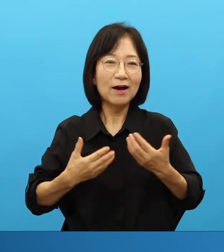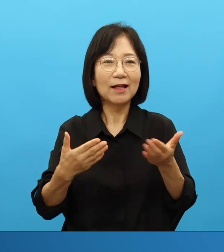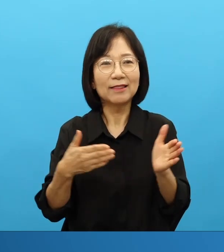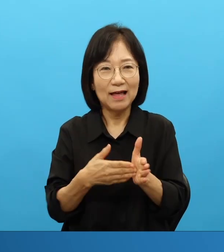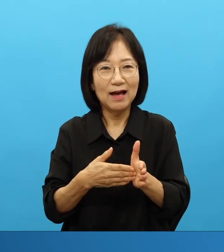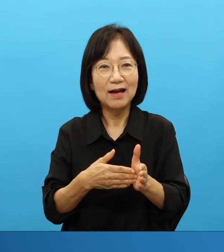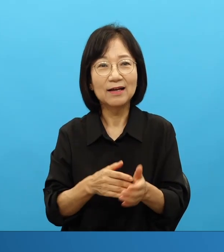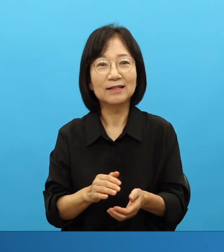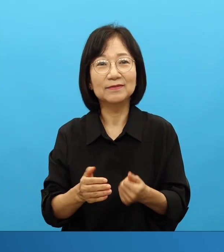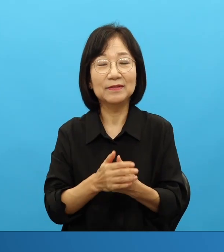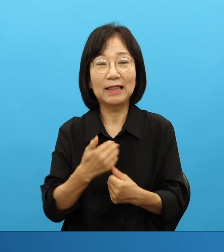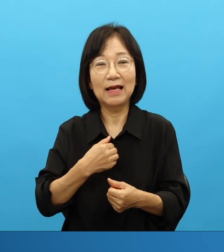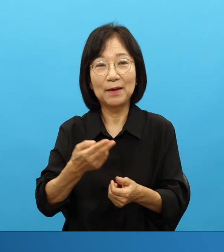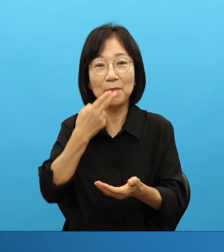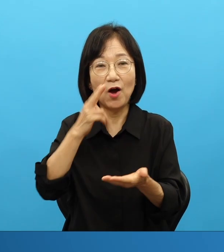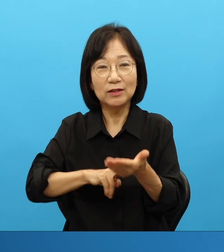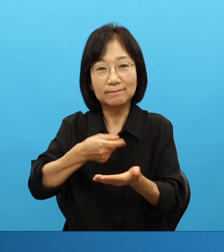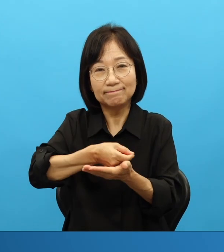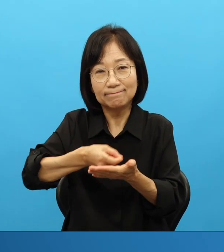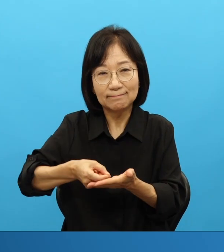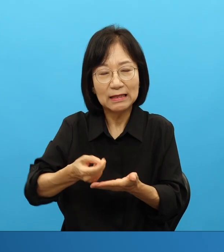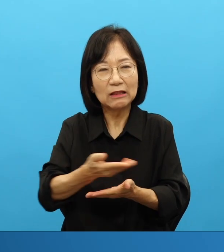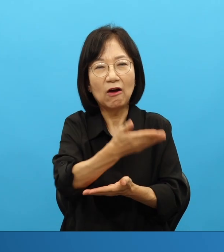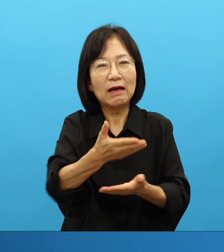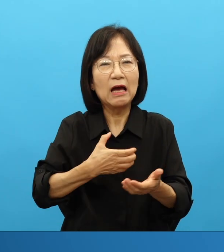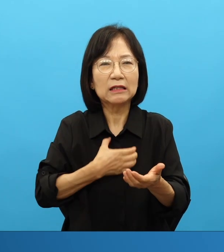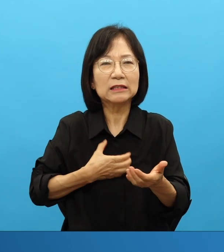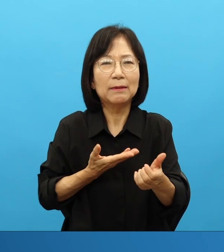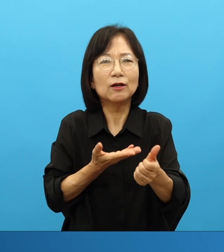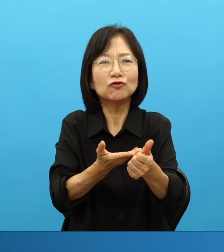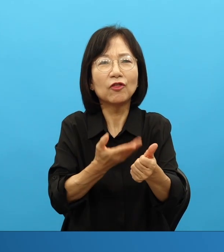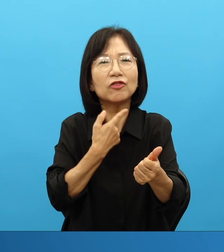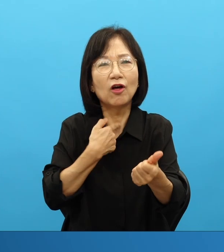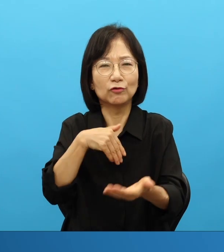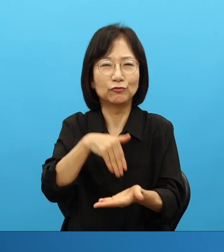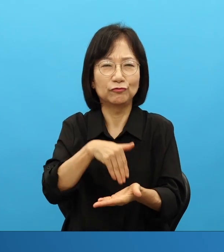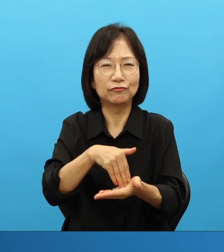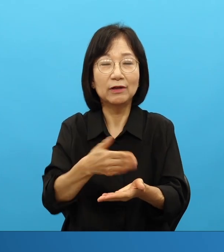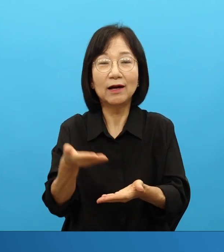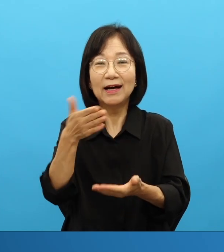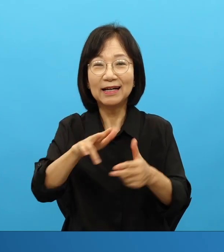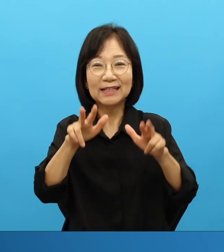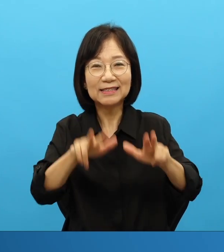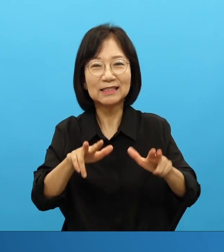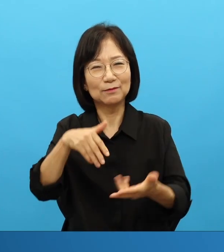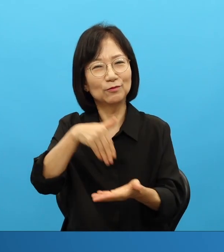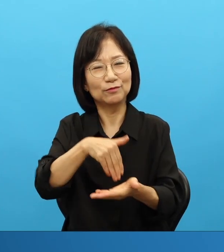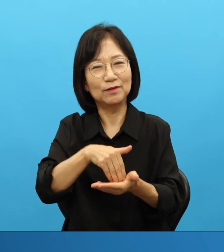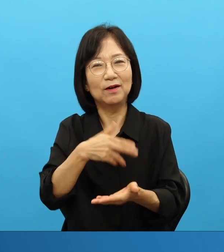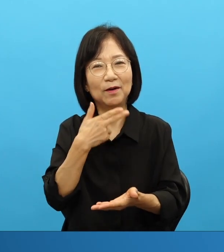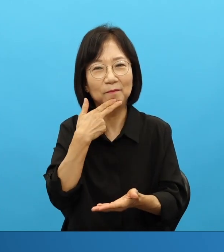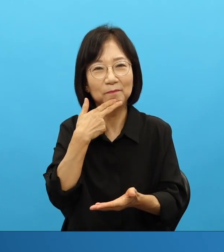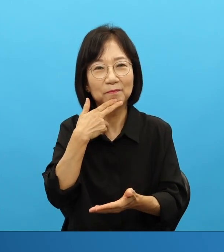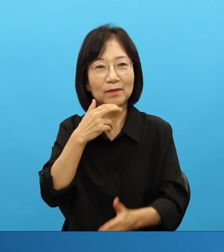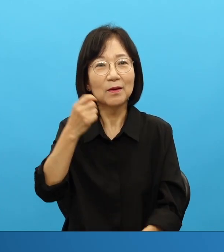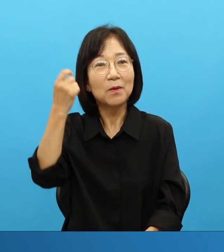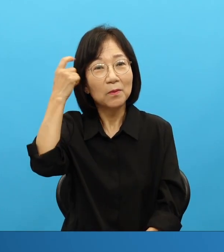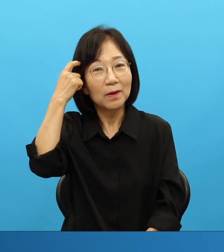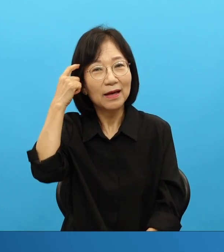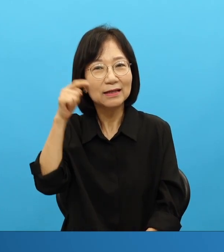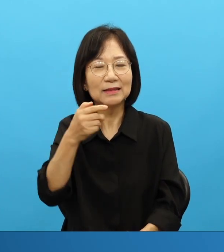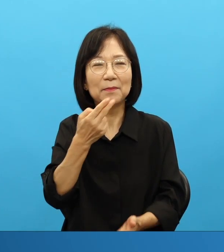하였느니라. 그러므로 내가 편지로 너희를 근심하게 한 것을 후회하였으나 지금은 후회하지